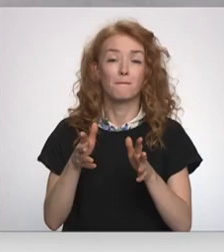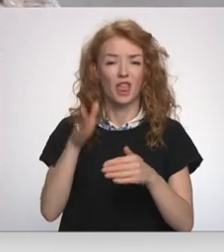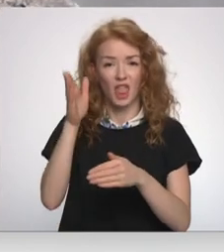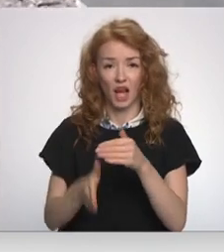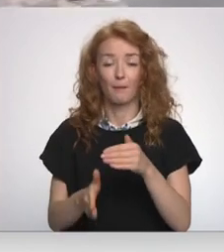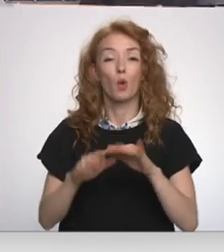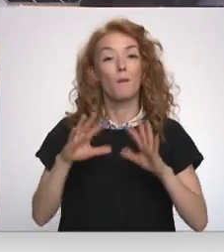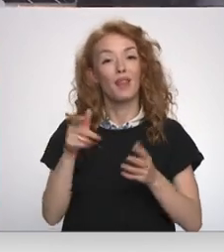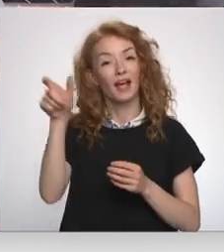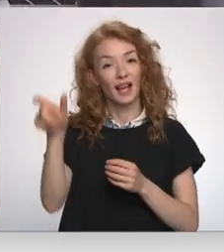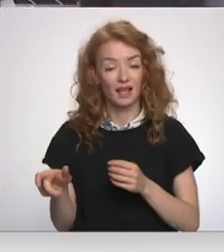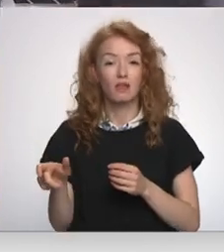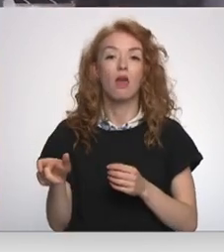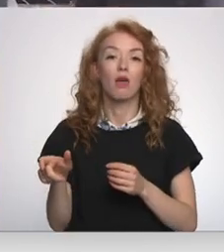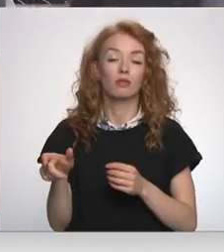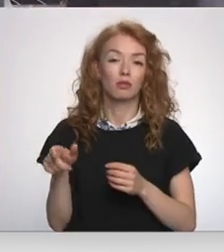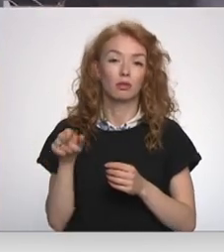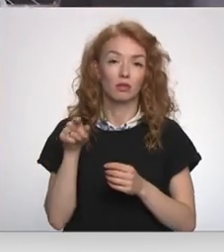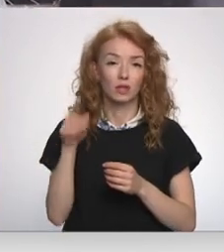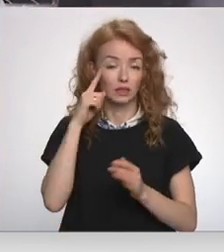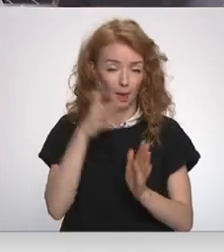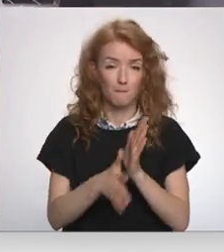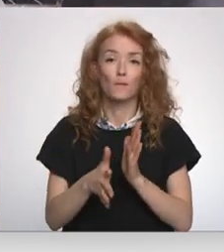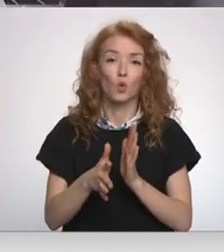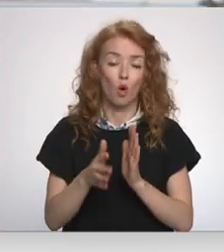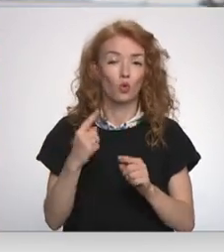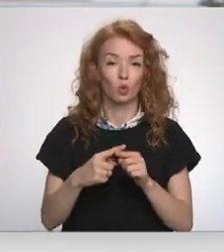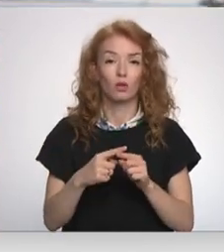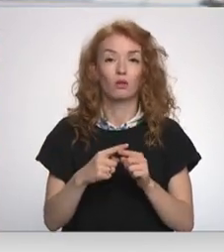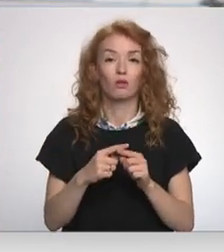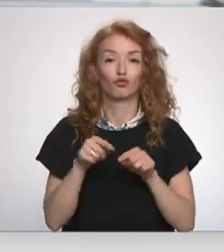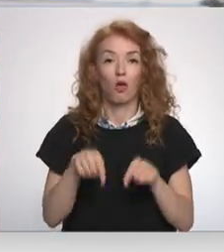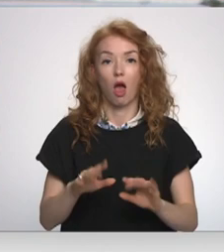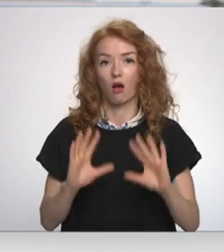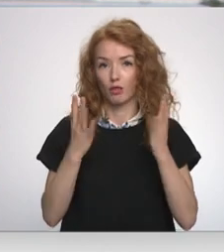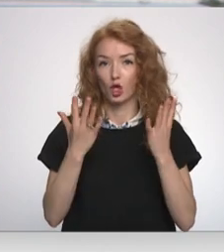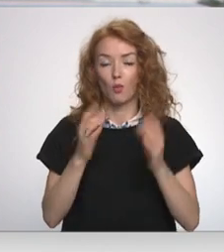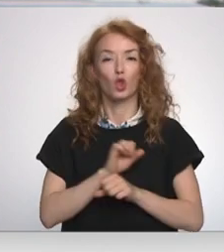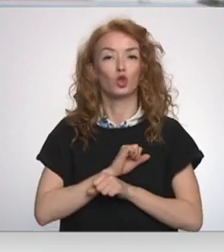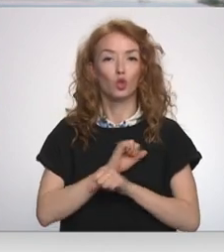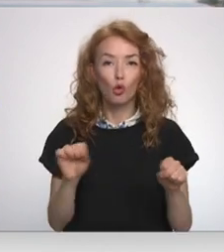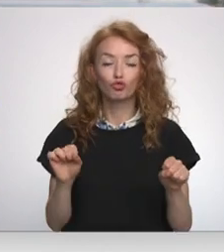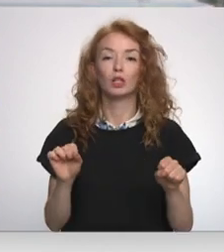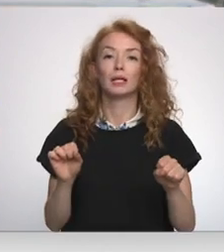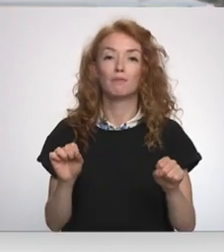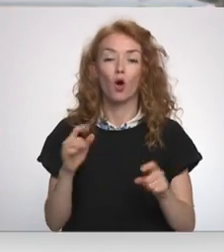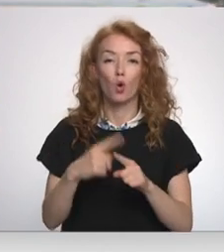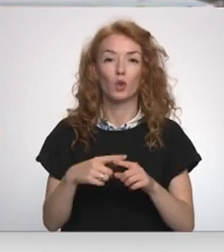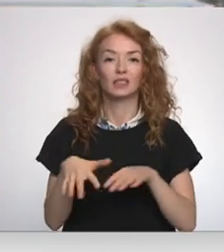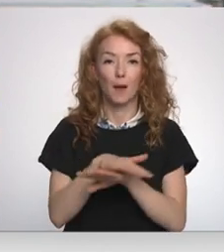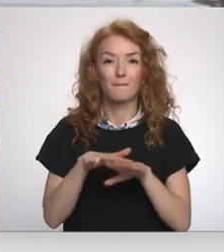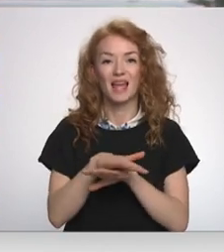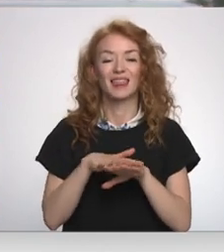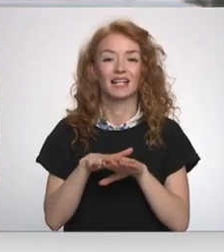klients, teiksim, Eiropas dzelzceļa līnijas un satiksmes ministrija to apzinās, ka, bet teiksim, šajā gadījumā teiksim, drošība un